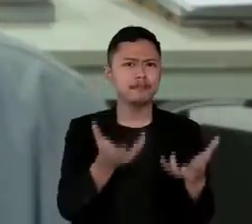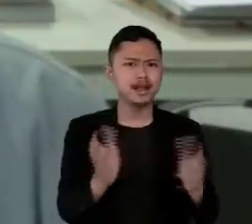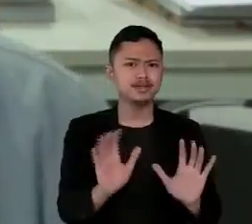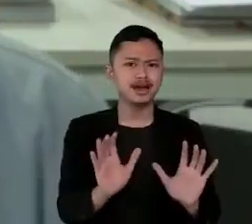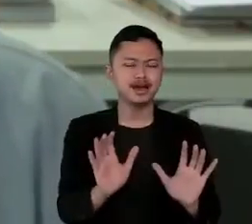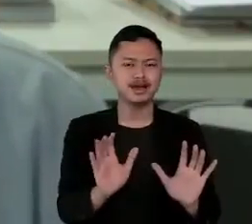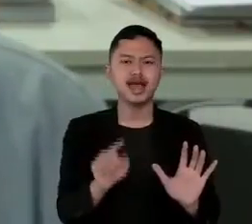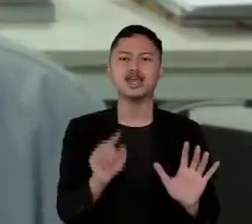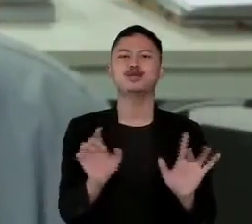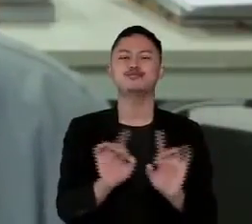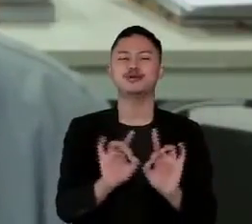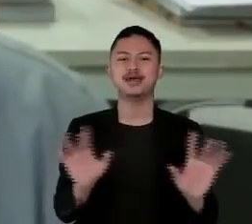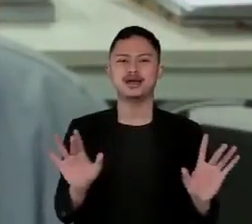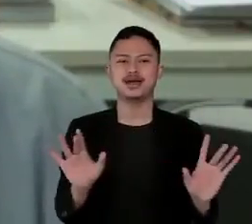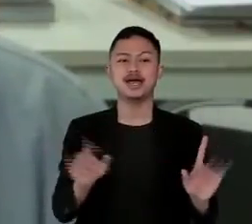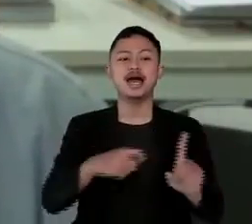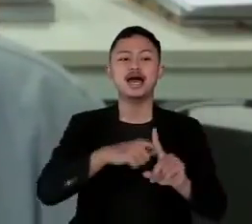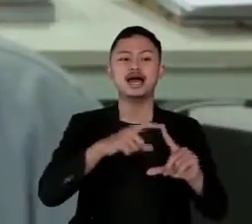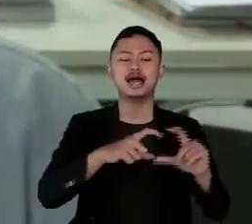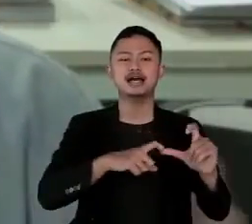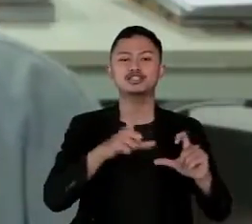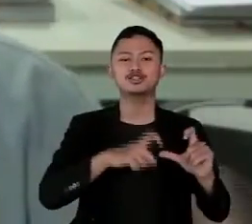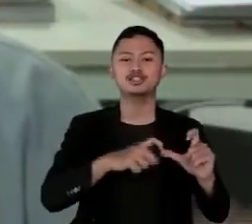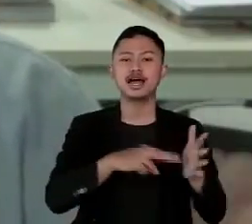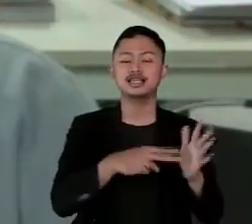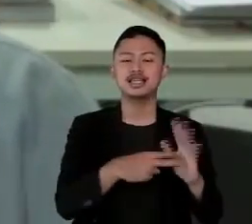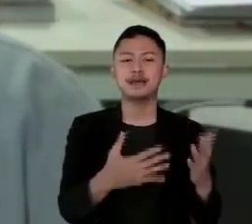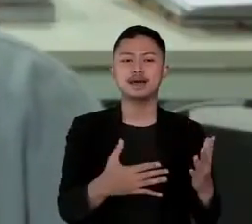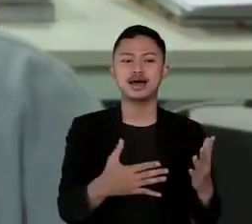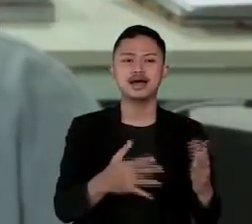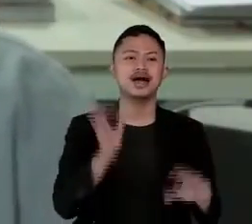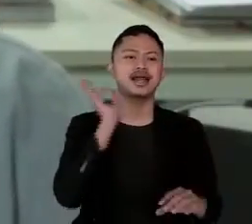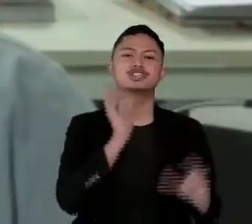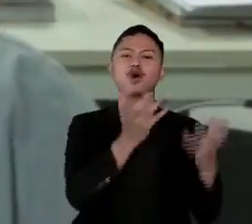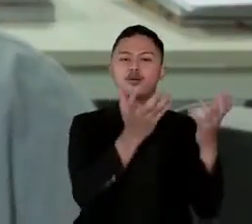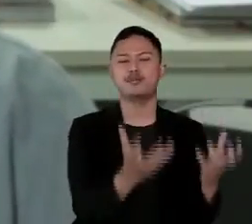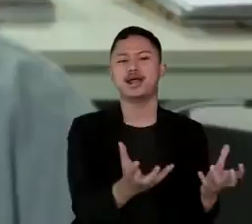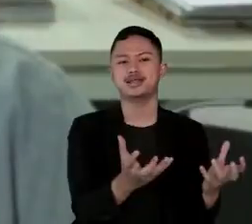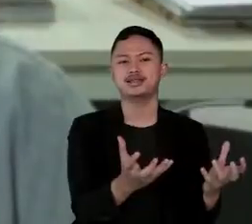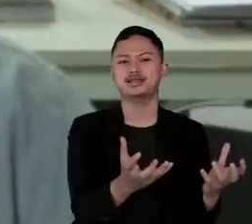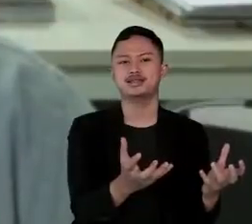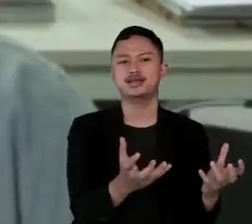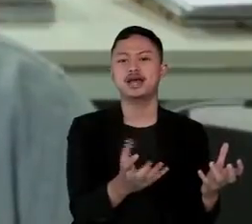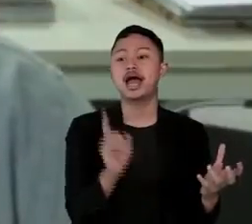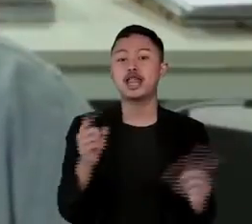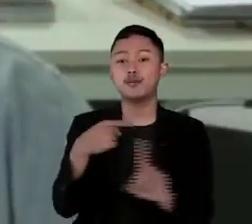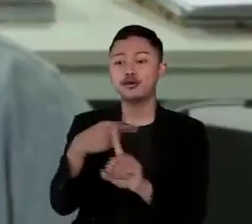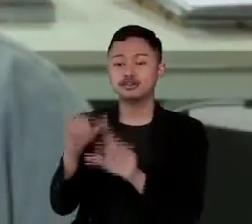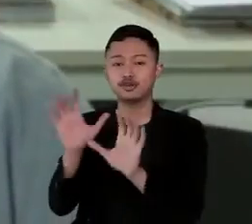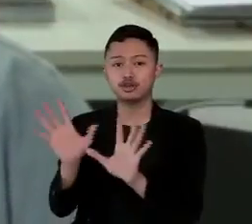harusnya Semakin banyak kita tidak boleh Lagi diam di